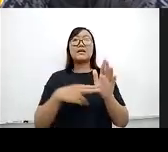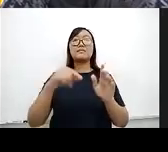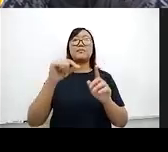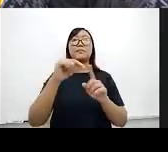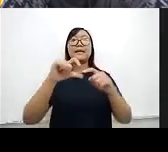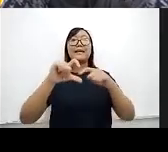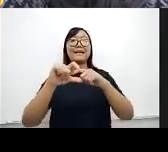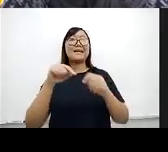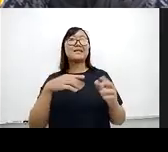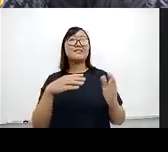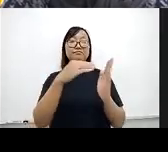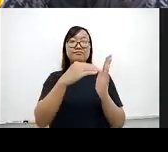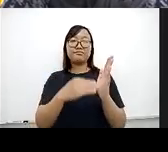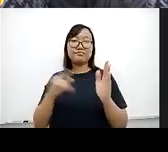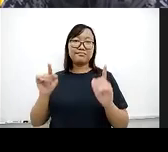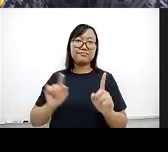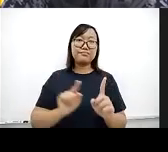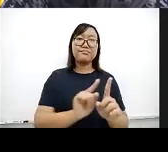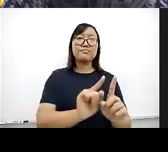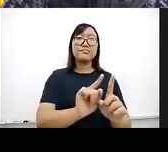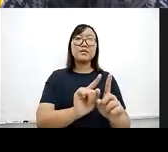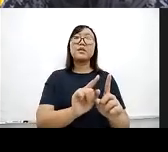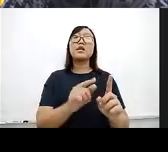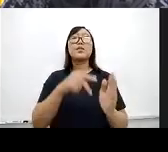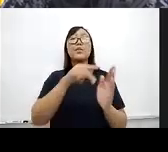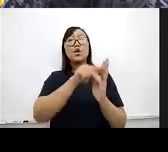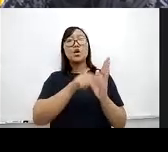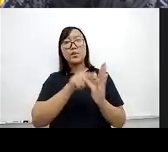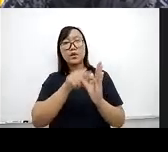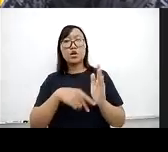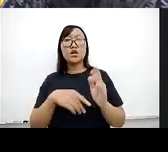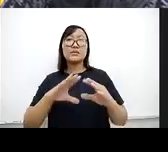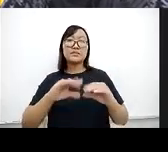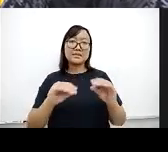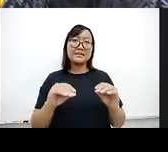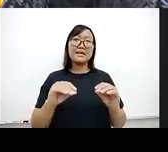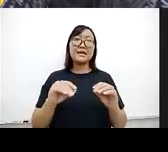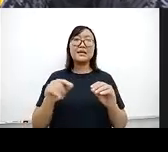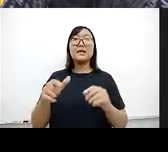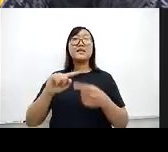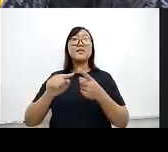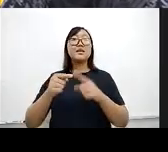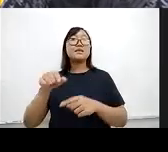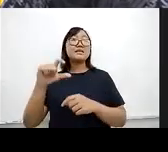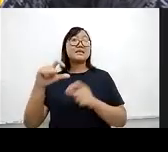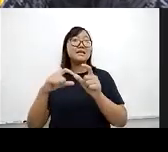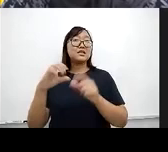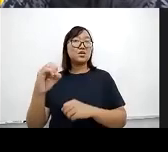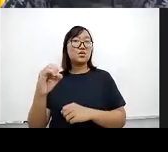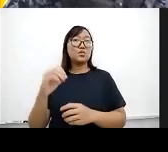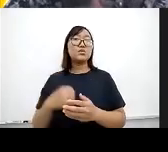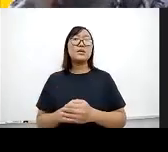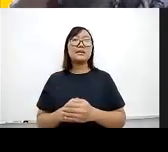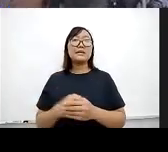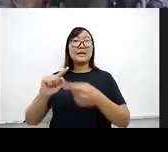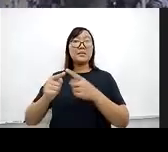prioritas orientasi yang sudah dimiliki dalam program-program kerja dari teman-teman diisi sehingga apa yang teman-teman